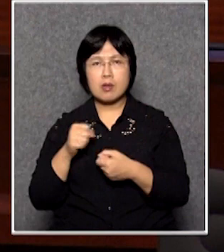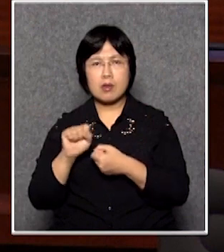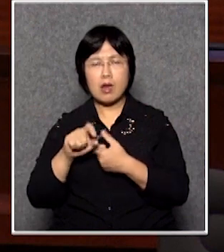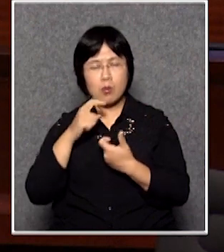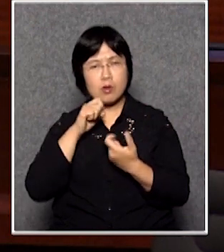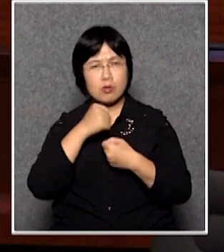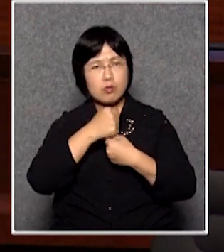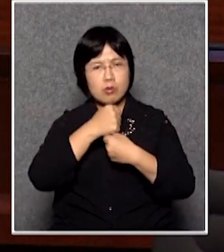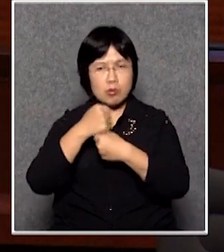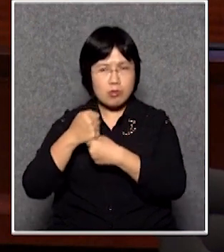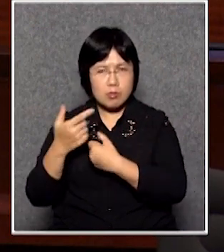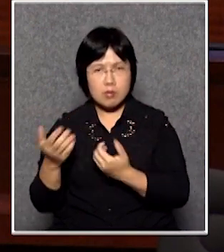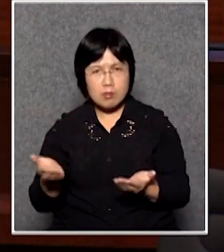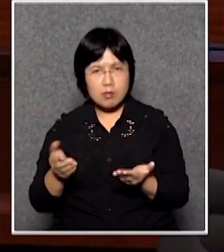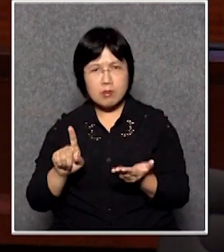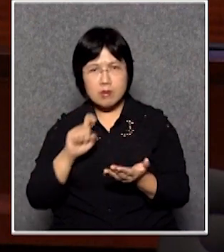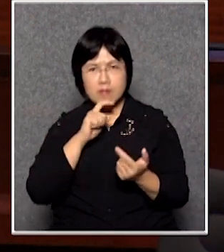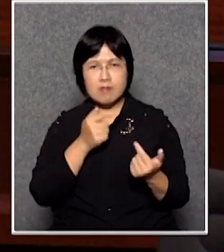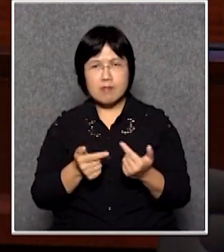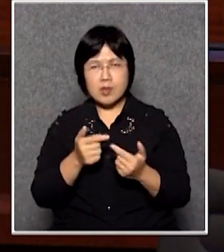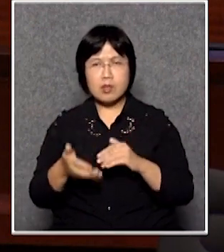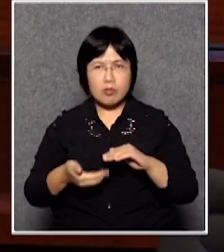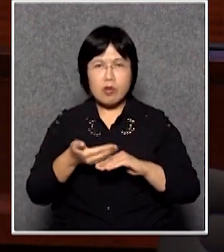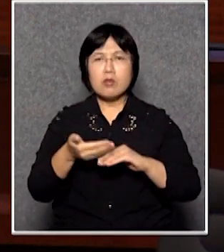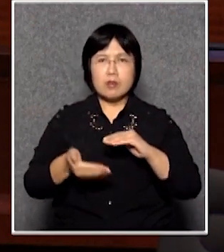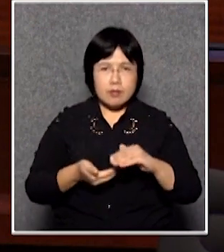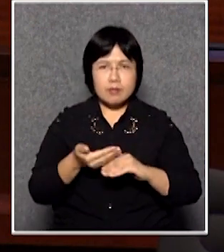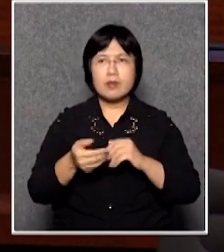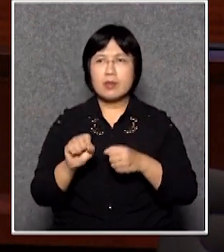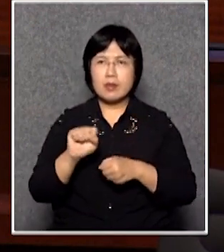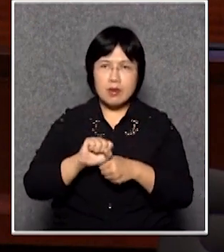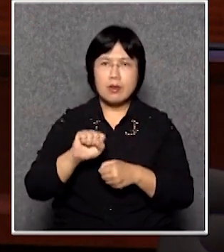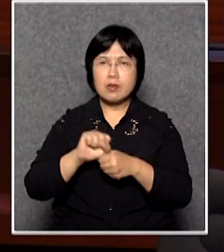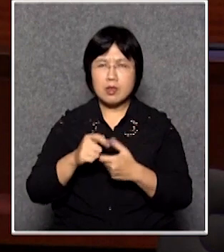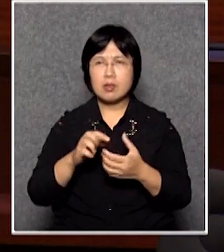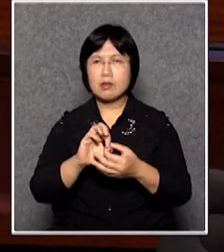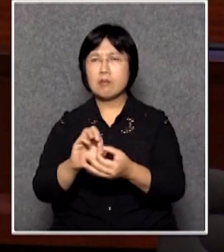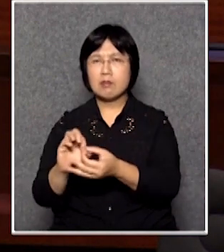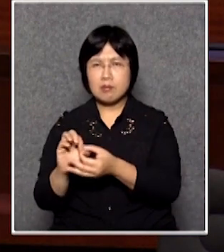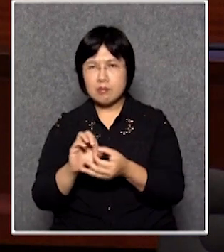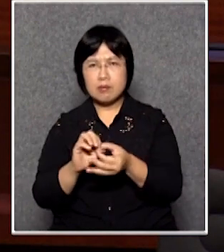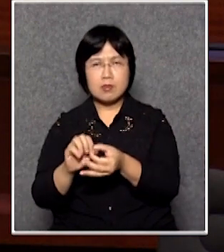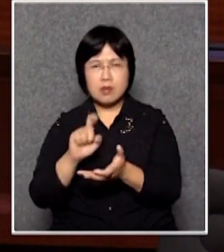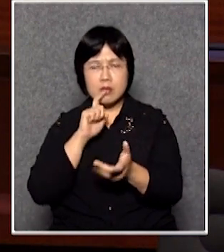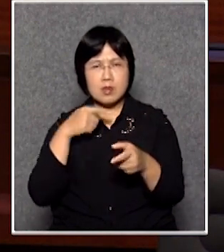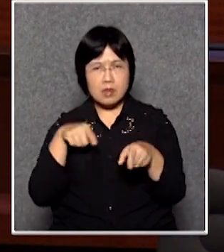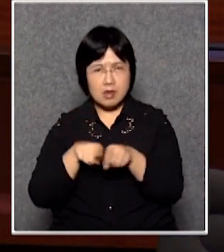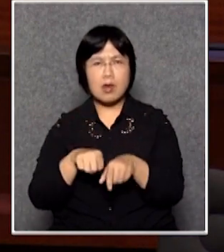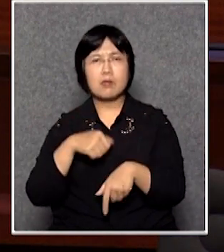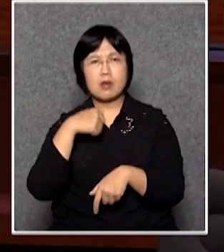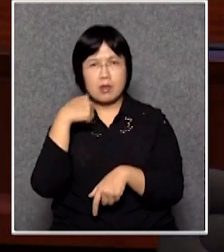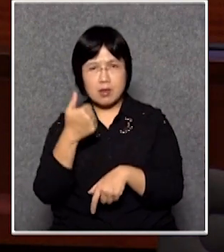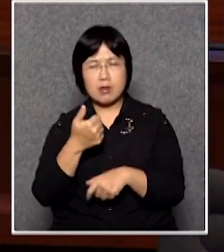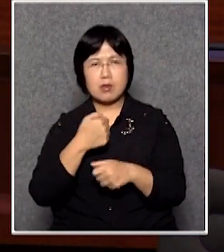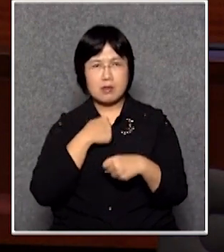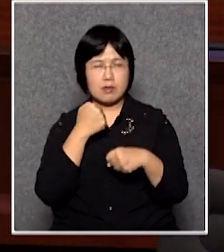作。只有不斷重複加強什麼持份者聯繫、產生協同效應、職權